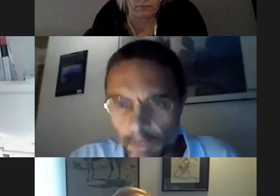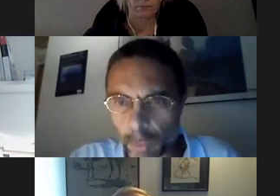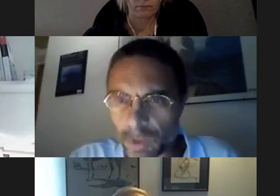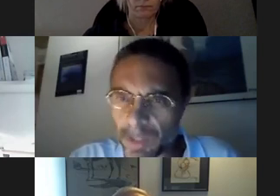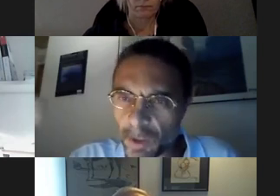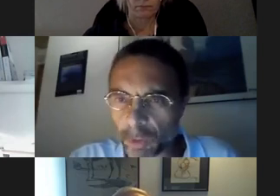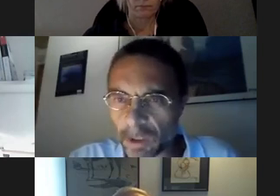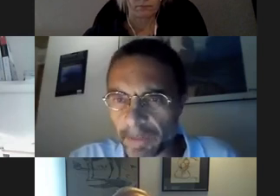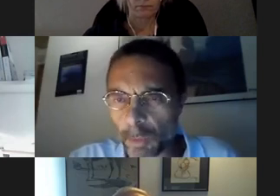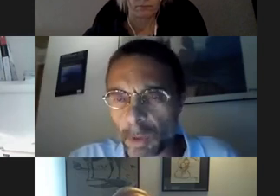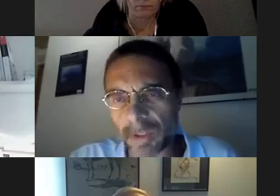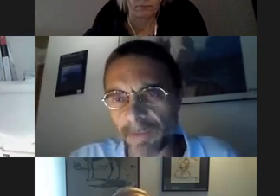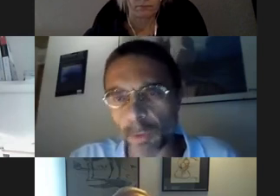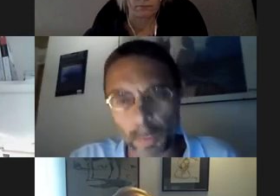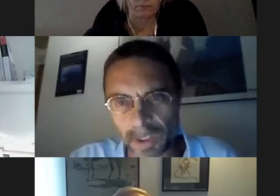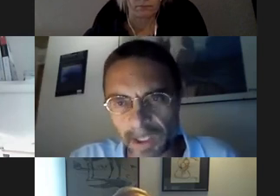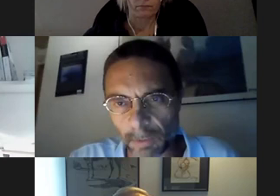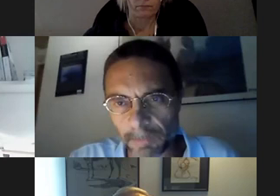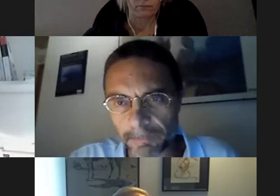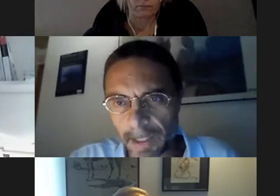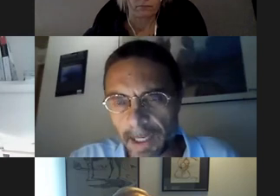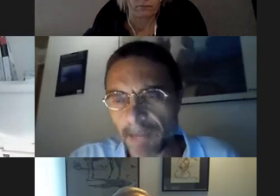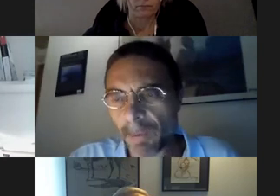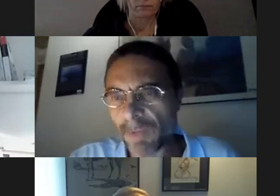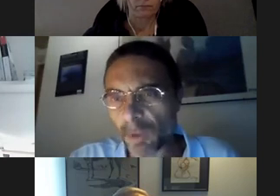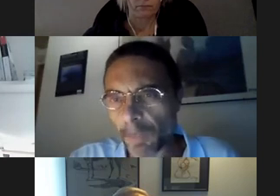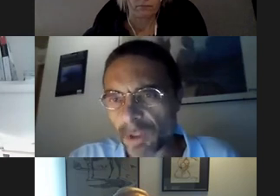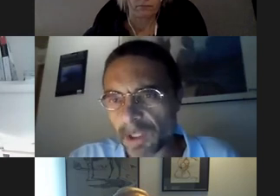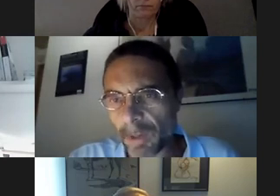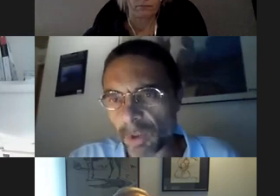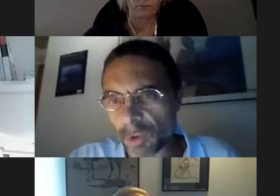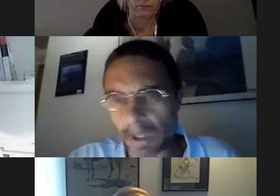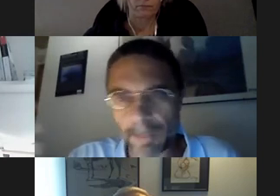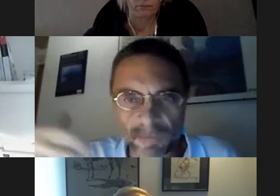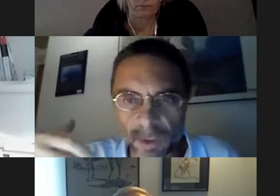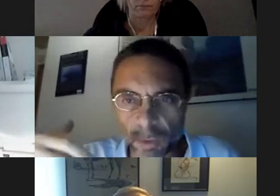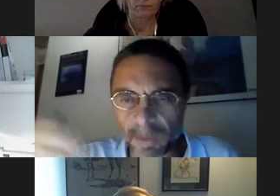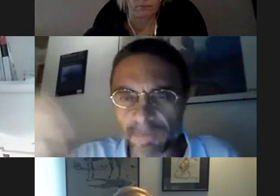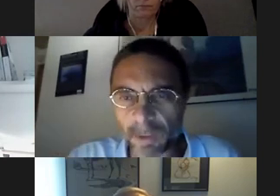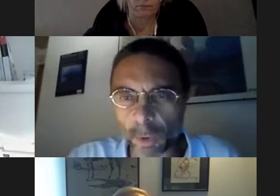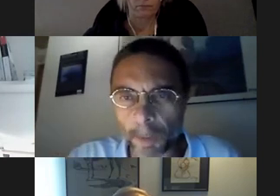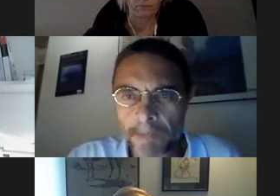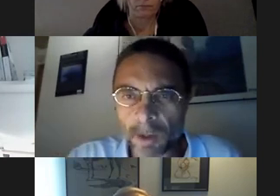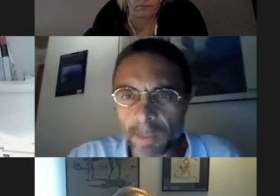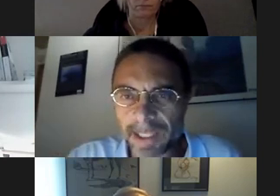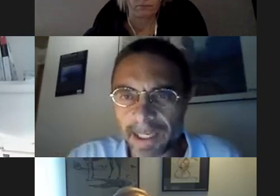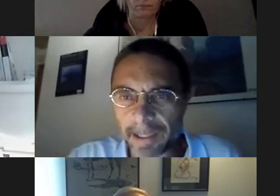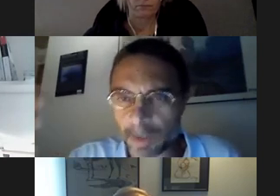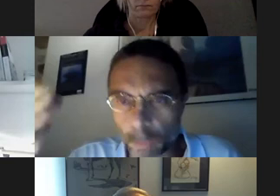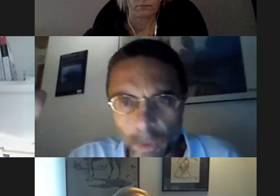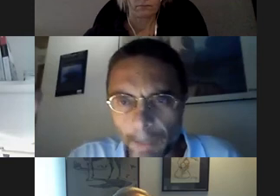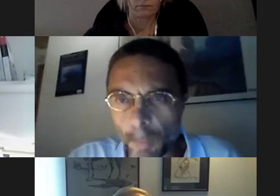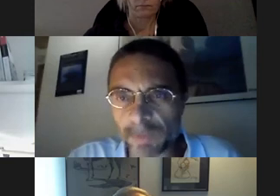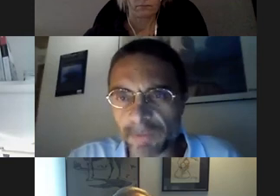avere e ha avuto sia per Conte che per De Lua questo effetto positivo ma questo effetto positivo a mio avviso è un effetto come dire